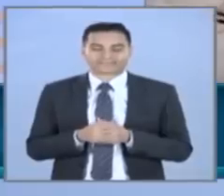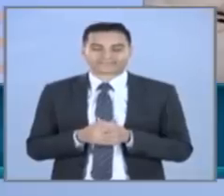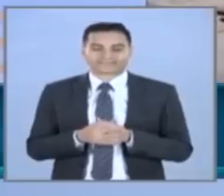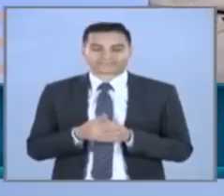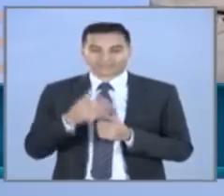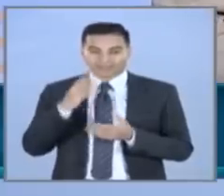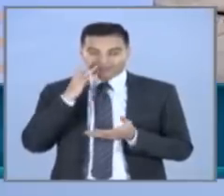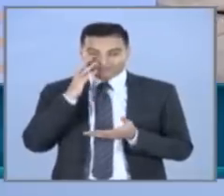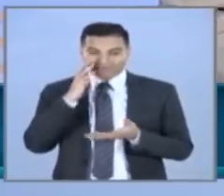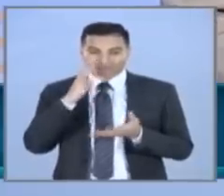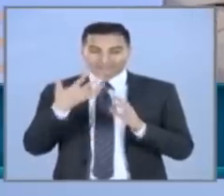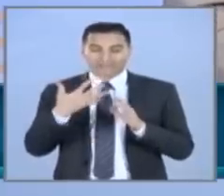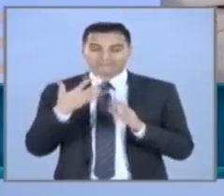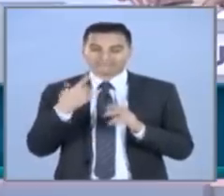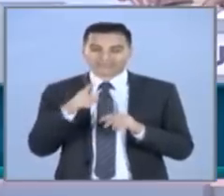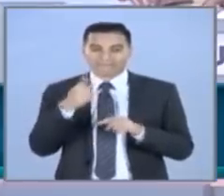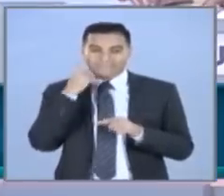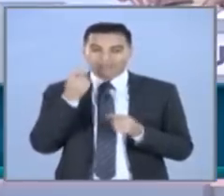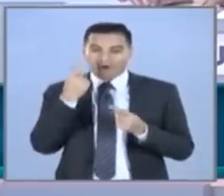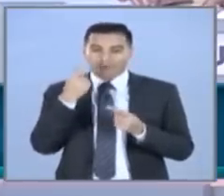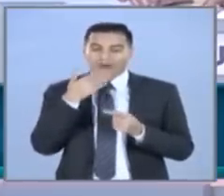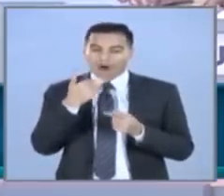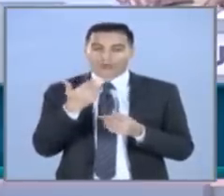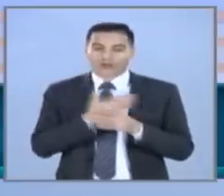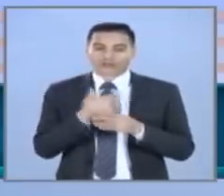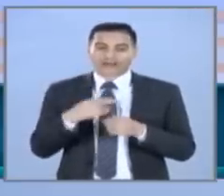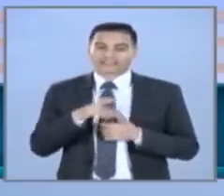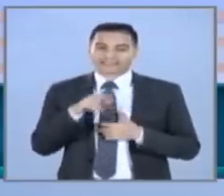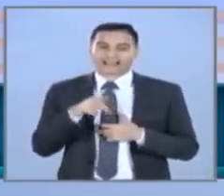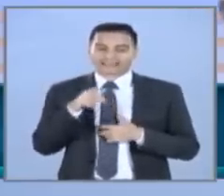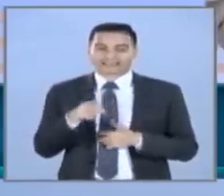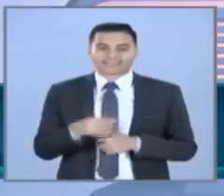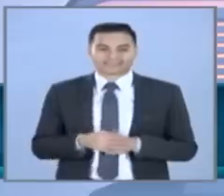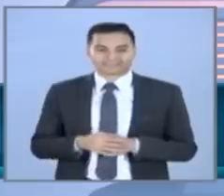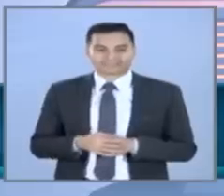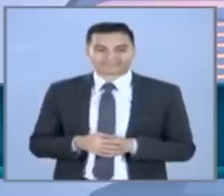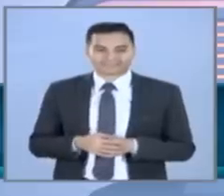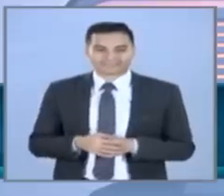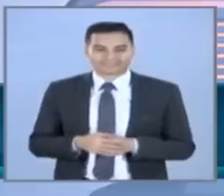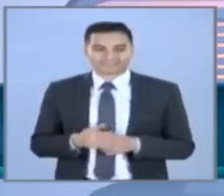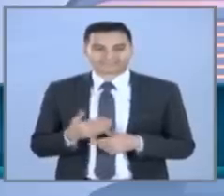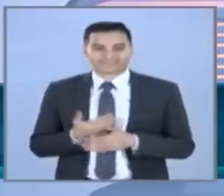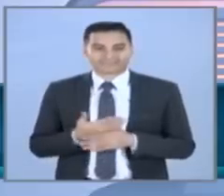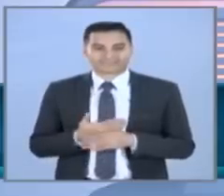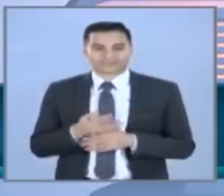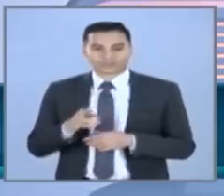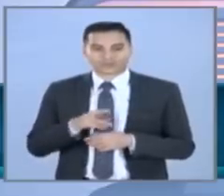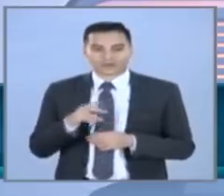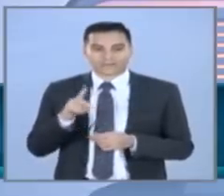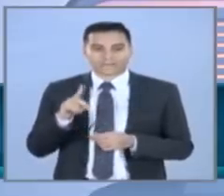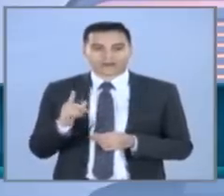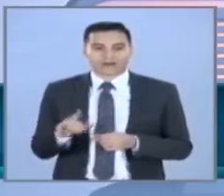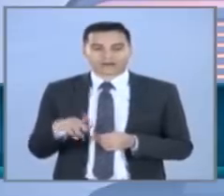أصلا معلومة حلوة ولازم تبقى عندك، عشان كده أنا سألتك السؤال ده. يا ترى عائلة برايا في